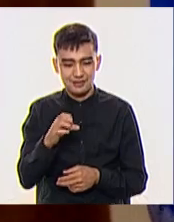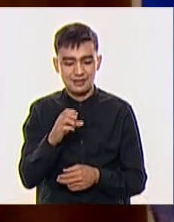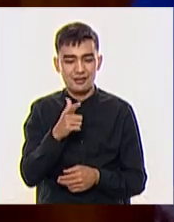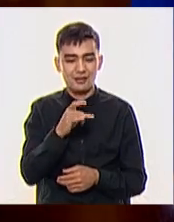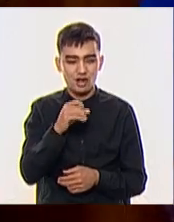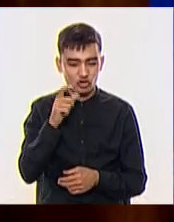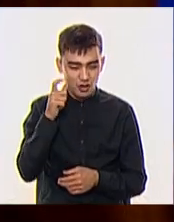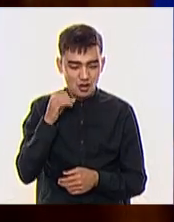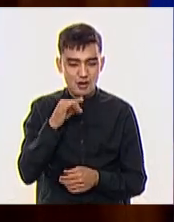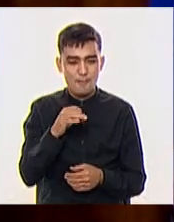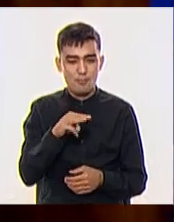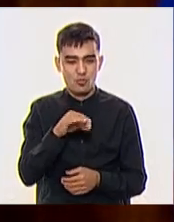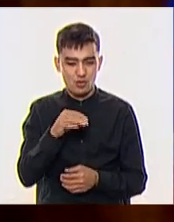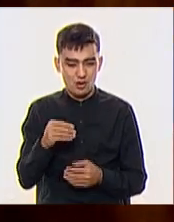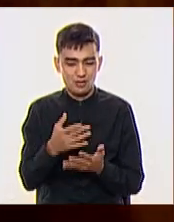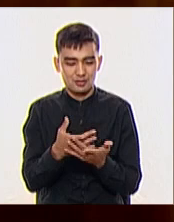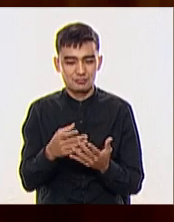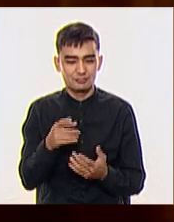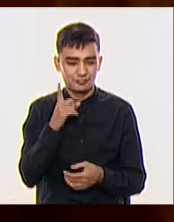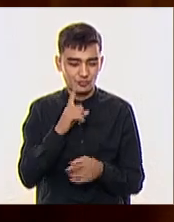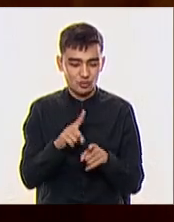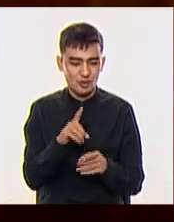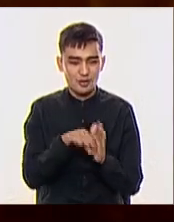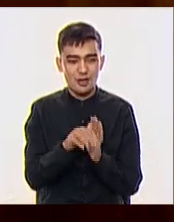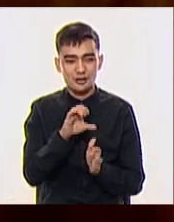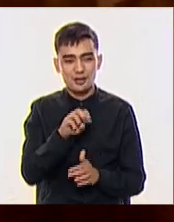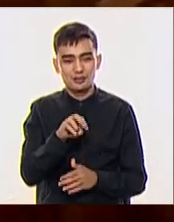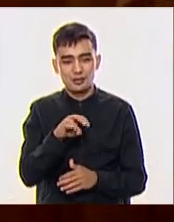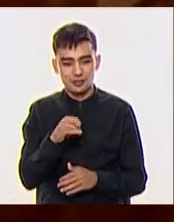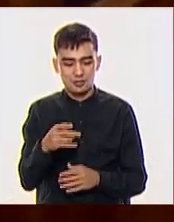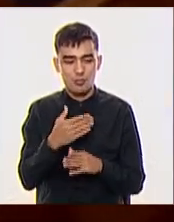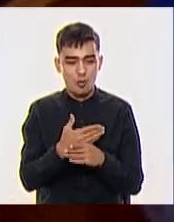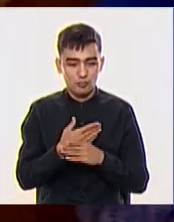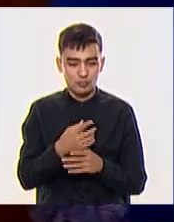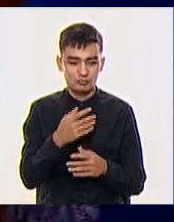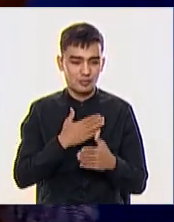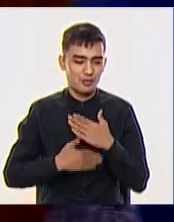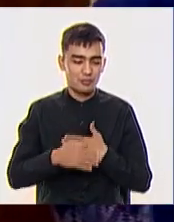и сладости. Жительница столицы Салтанат Имангалигызы помощи искренне